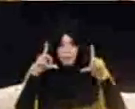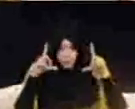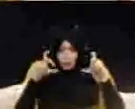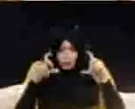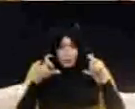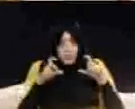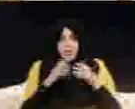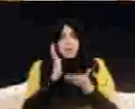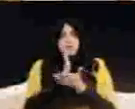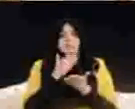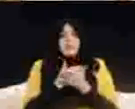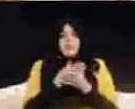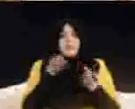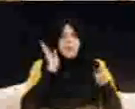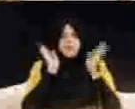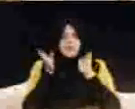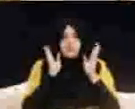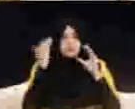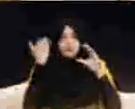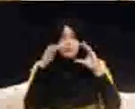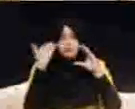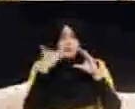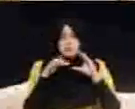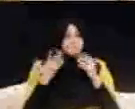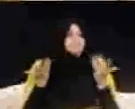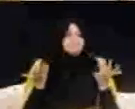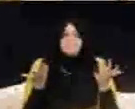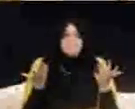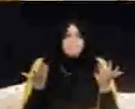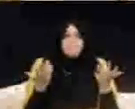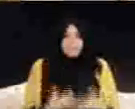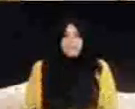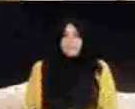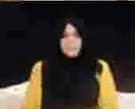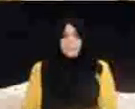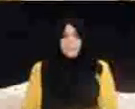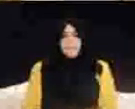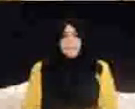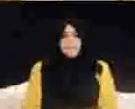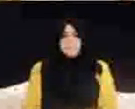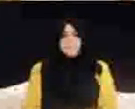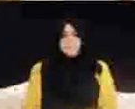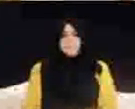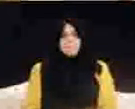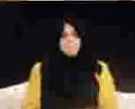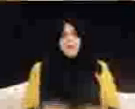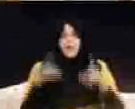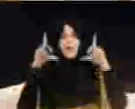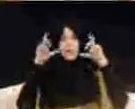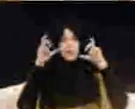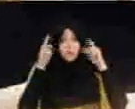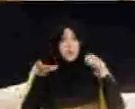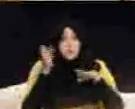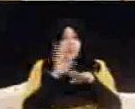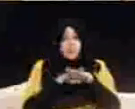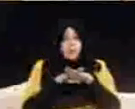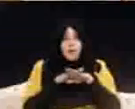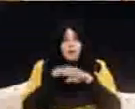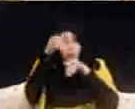ويديروا في الفيسبوك ويعلقوا فيه، هذا اللي ماهوش مليح. ويضع الصورة على القبر، وضع الصورة على القبر، بارك الله فيك محمد صالح.